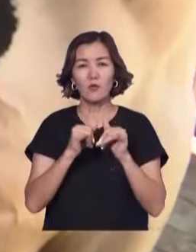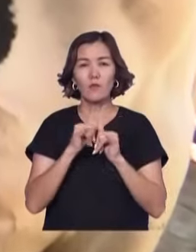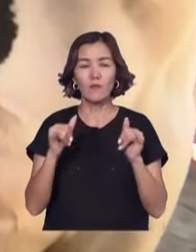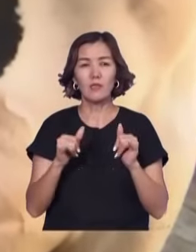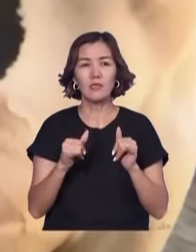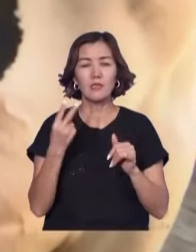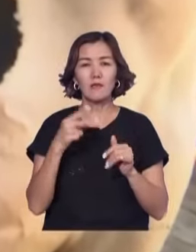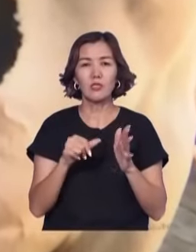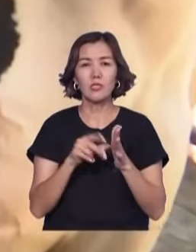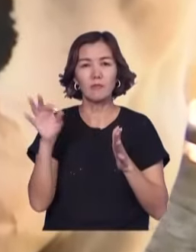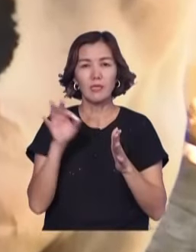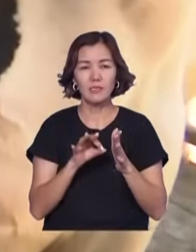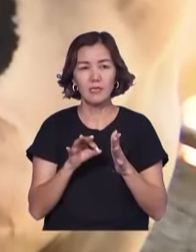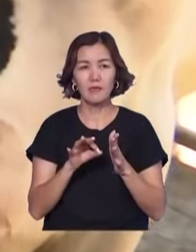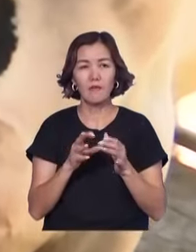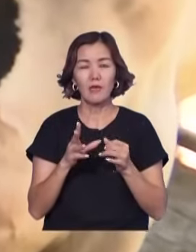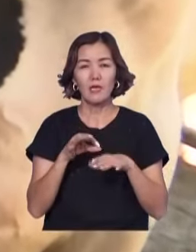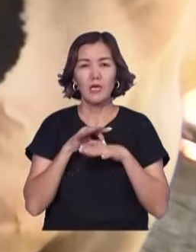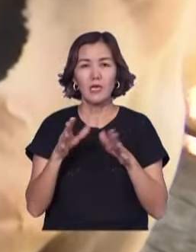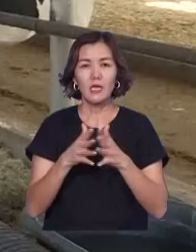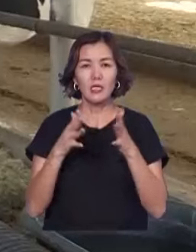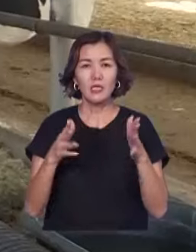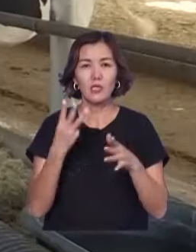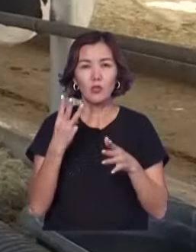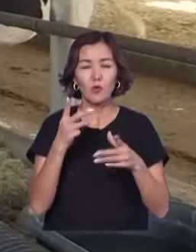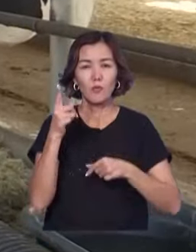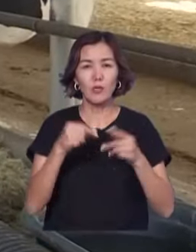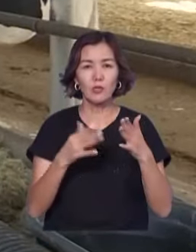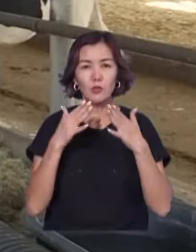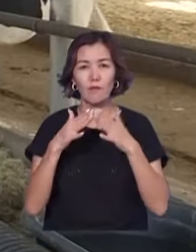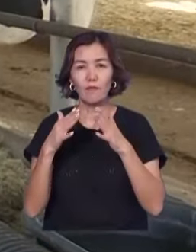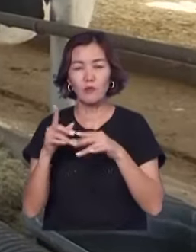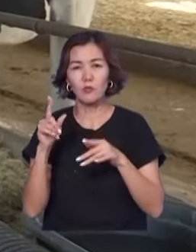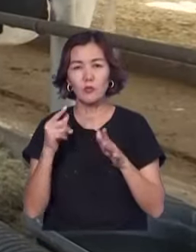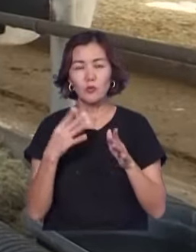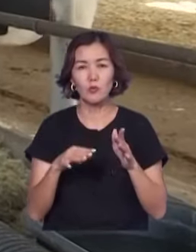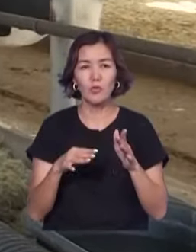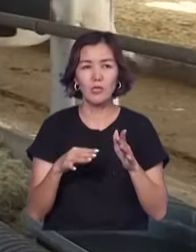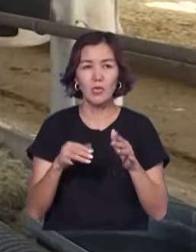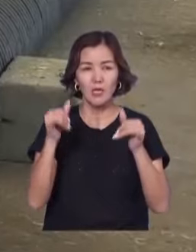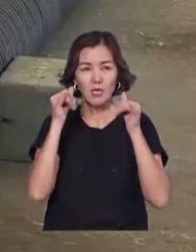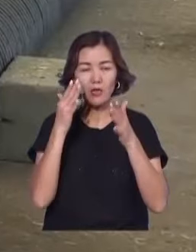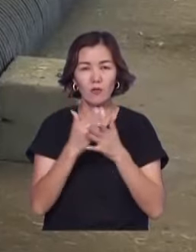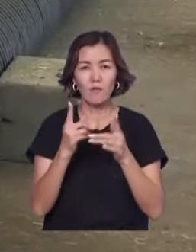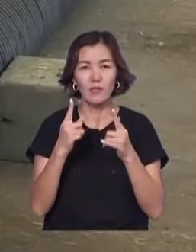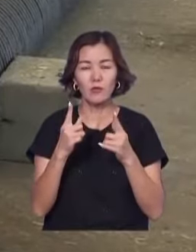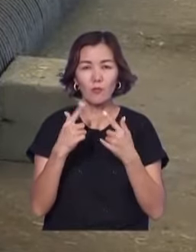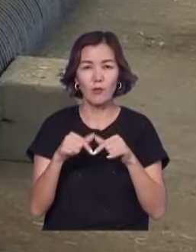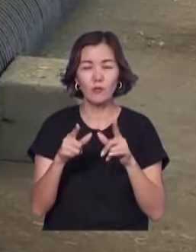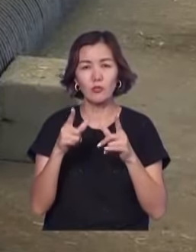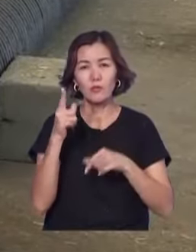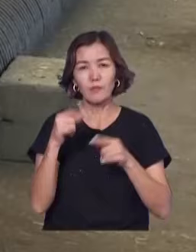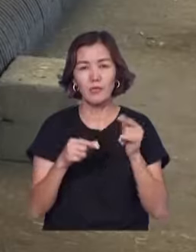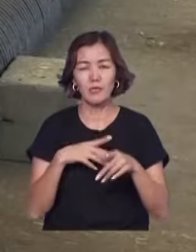более чем на 26%. В регионе ведется расширение трех молочно-товарных ферм на 1140 голов, создание одной молочно-товарной фермы